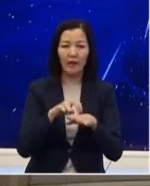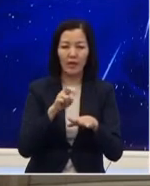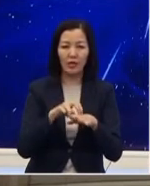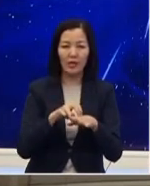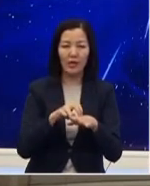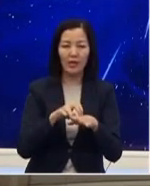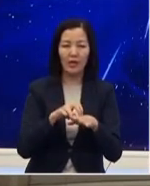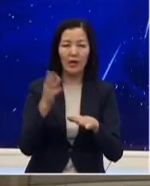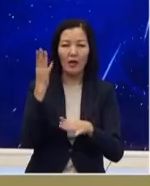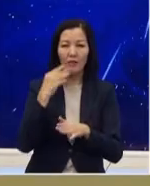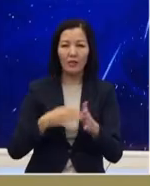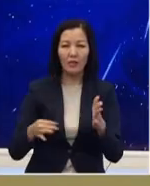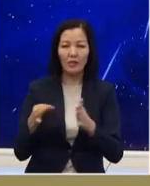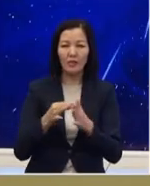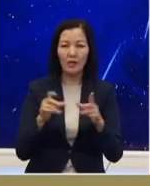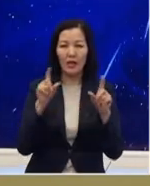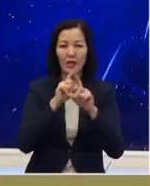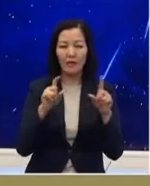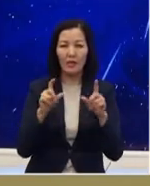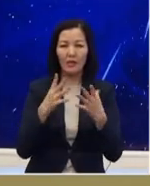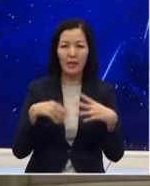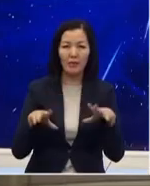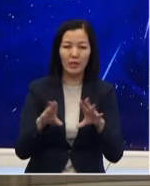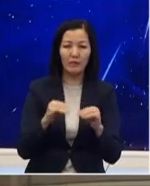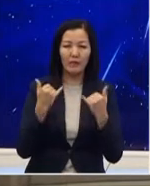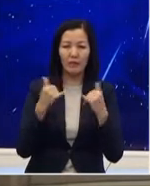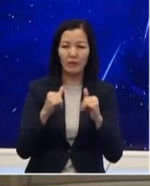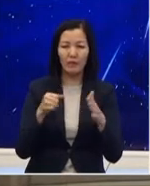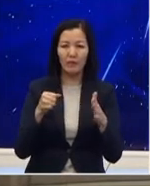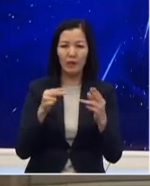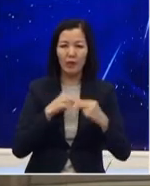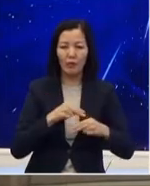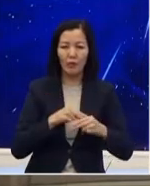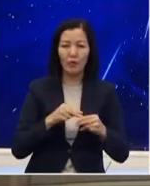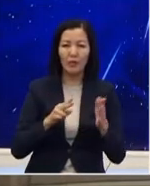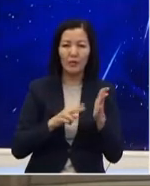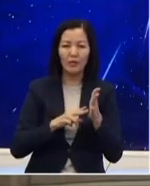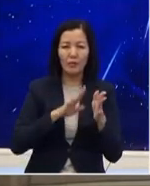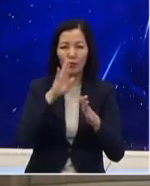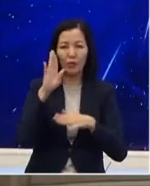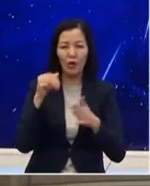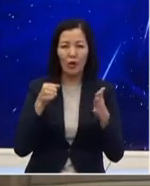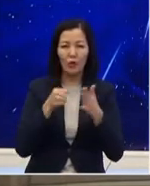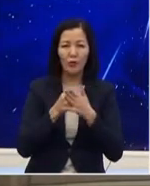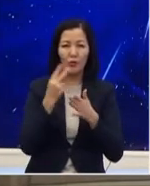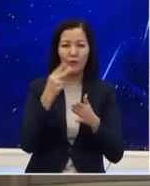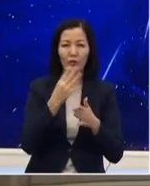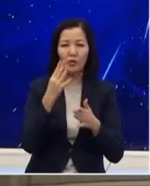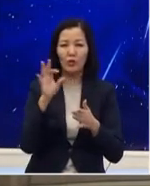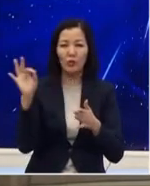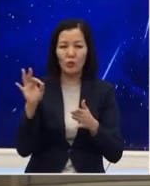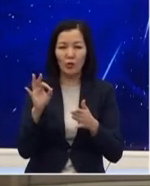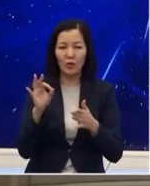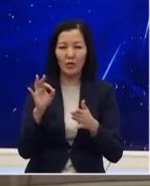врача Алматинской области. Объекты общественного питания работают с 7 утра до 24:00 в будние